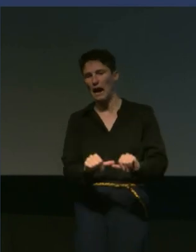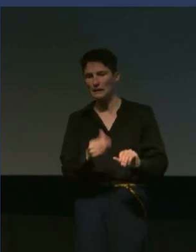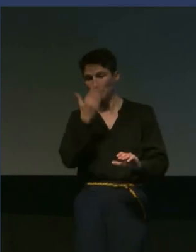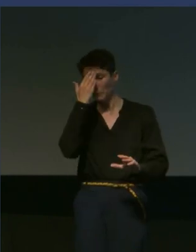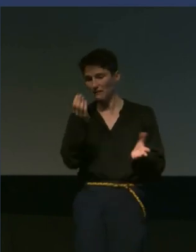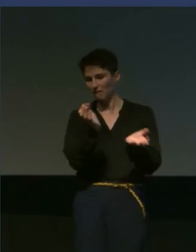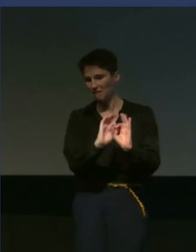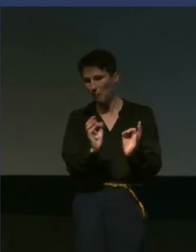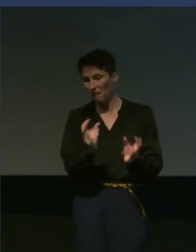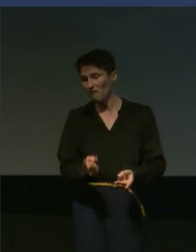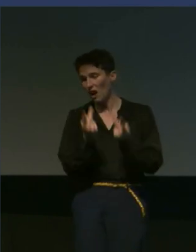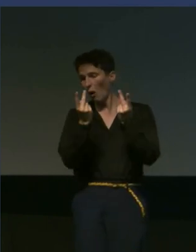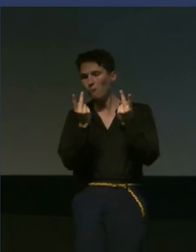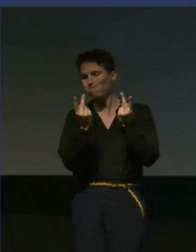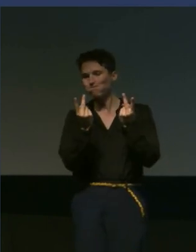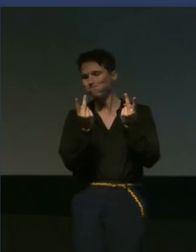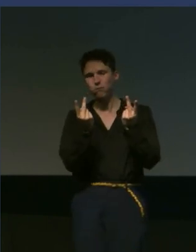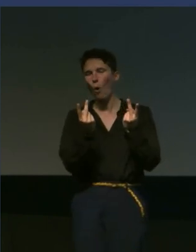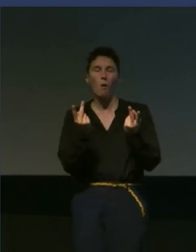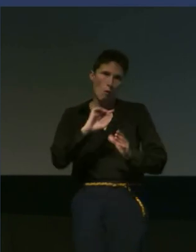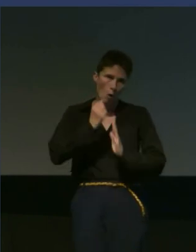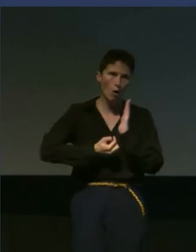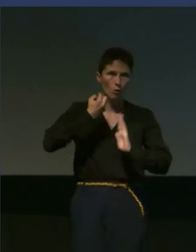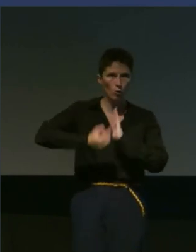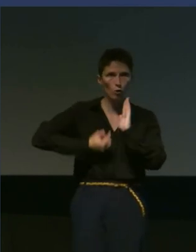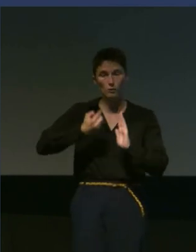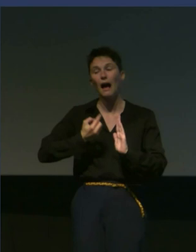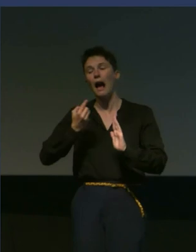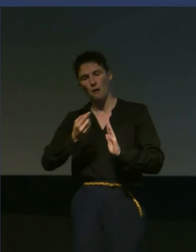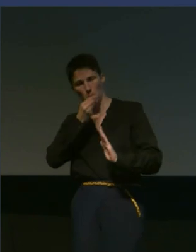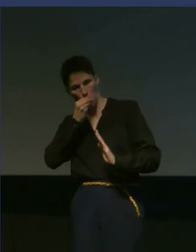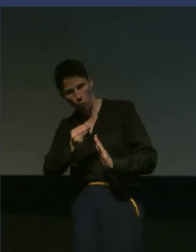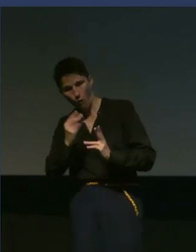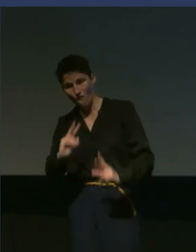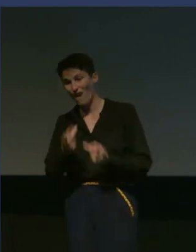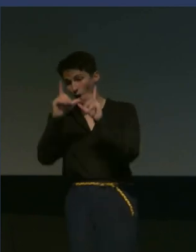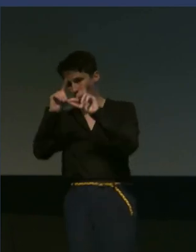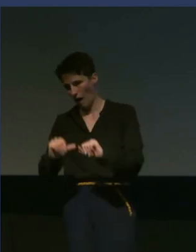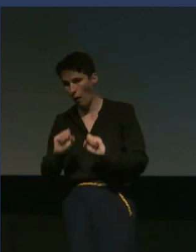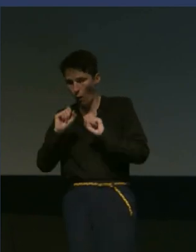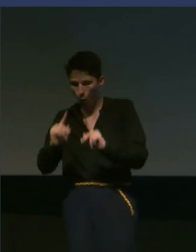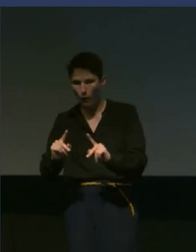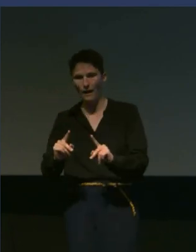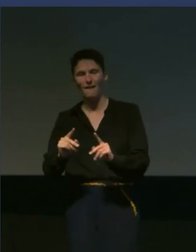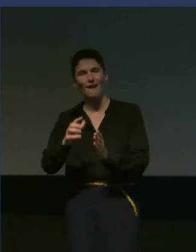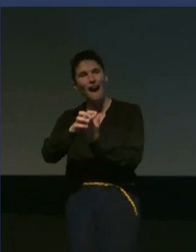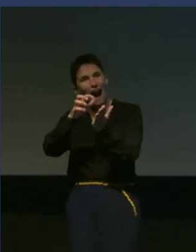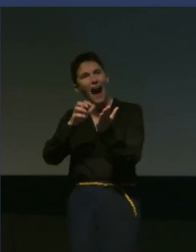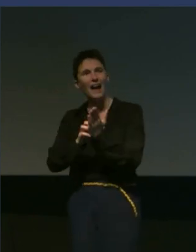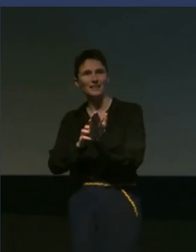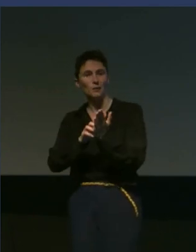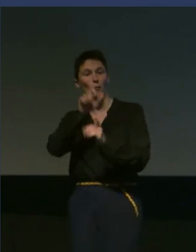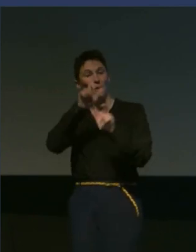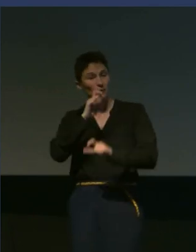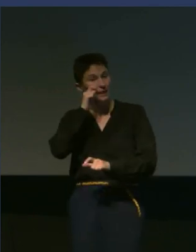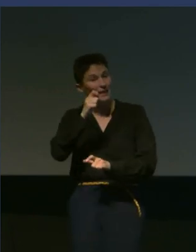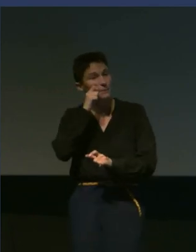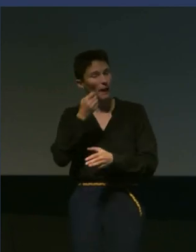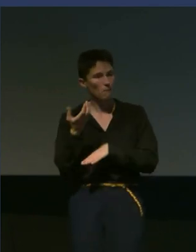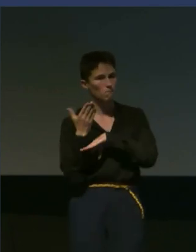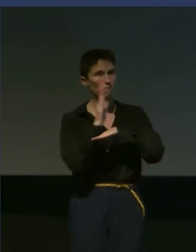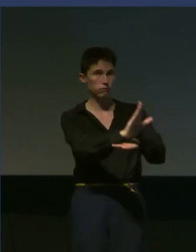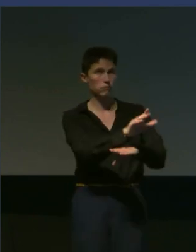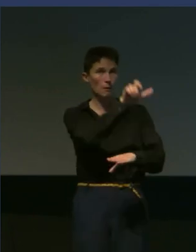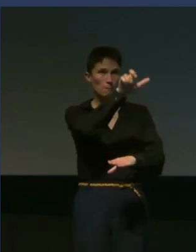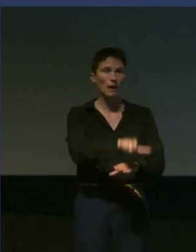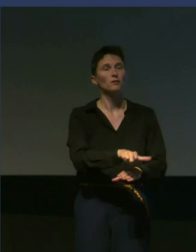on publie un article. L'article est soumis à la communauté scientifique, c'est-à-dire à des experts, cette fois-ci c'est le bon mot, donc des gens qui ont le